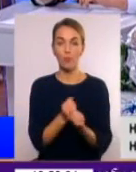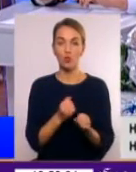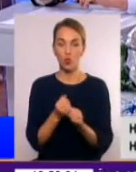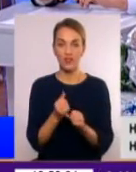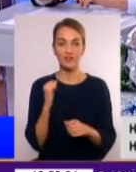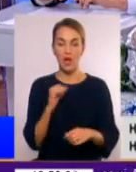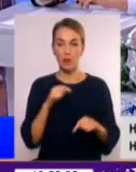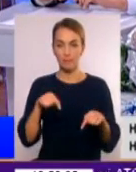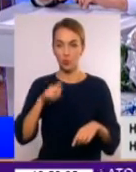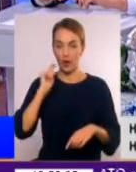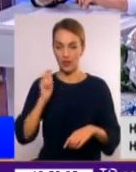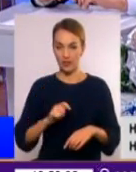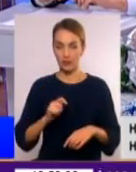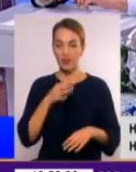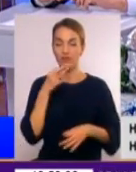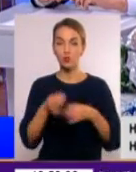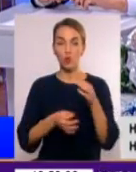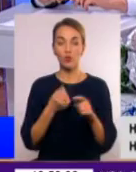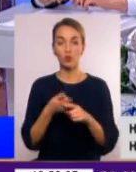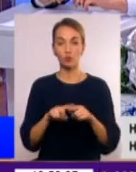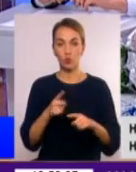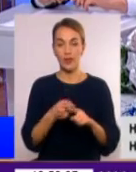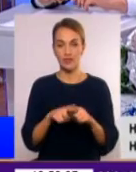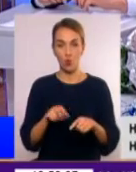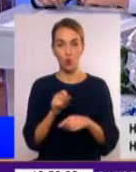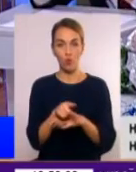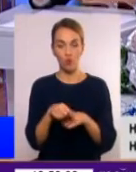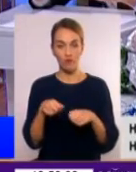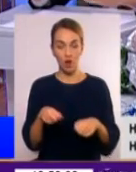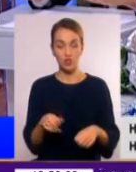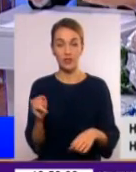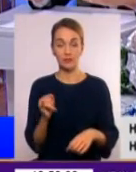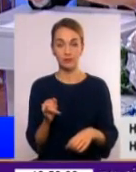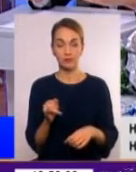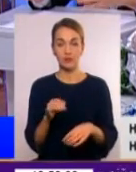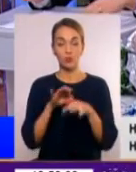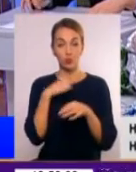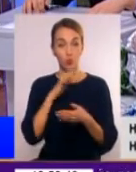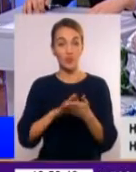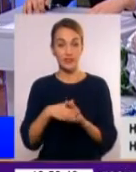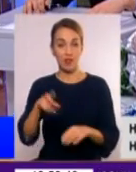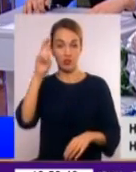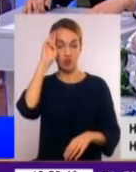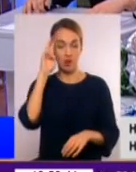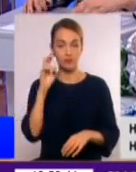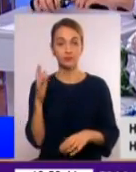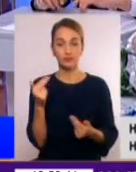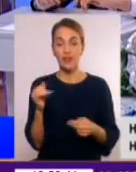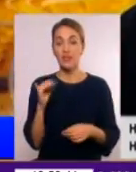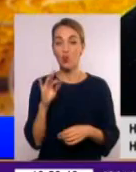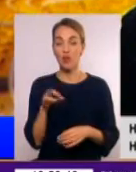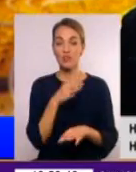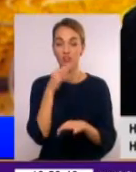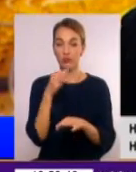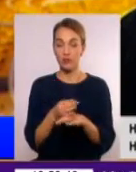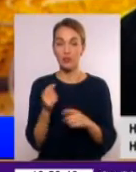самій Україні. Вона їх висловлює, тому що вона на це уповноважена. Позиція держави. І вона несе відповідальність за те,